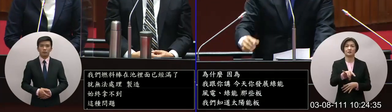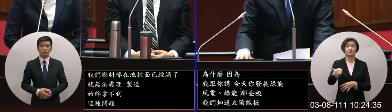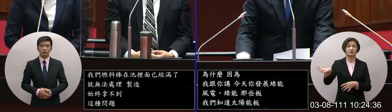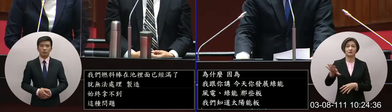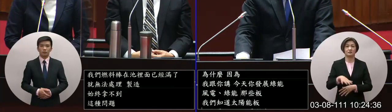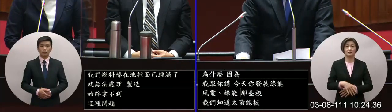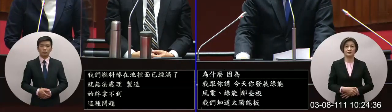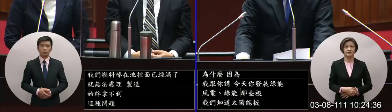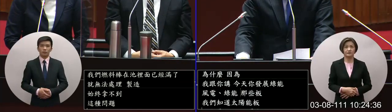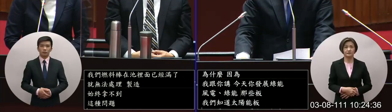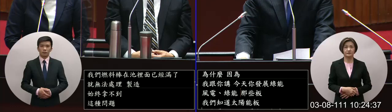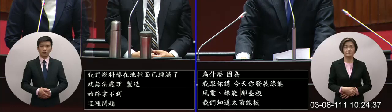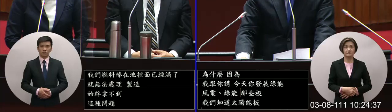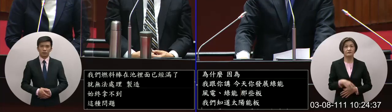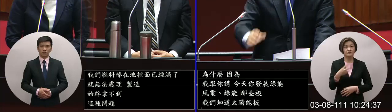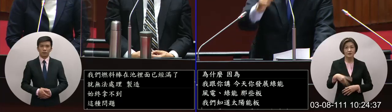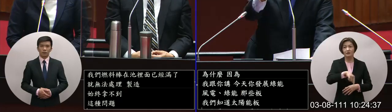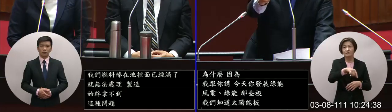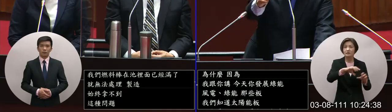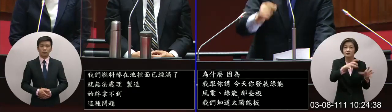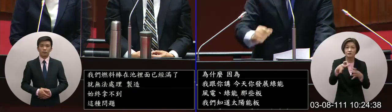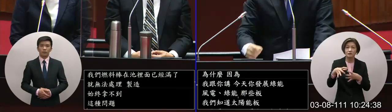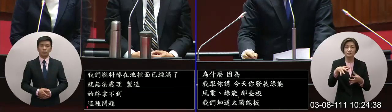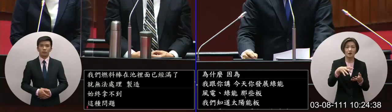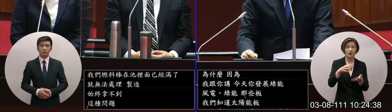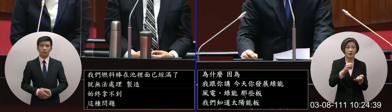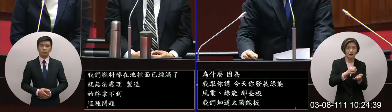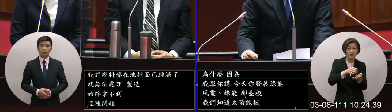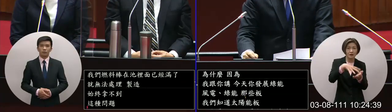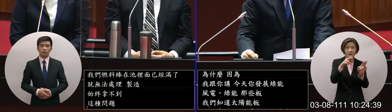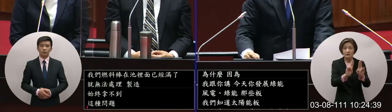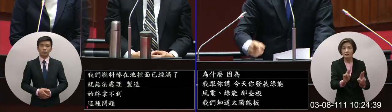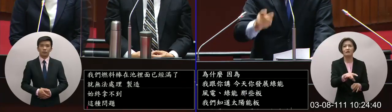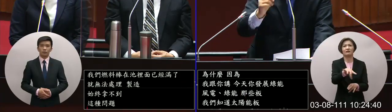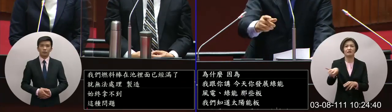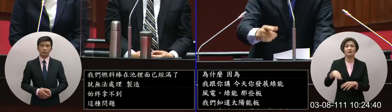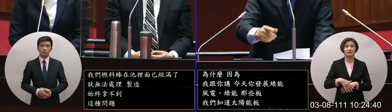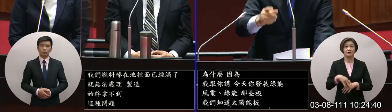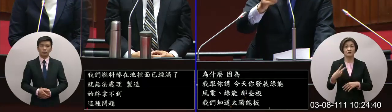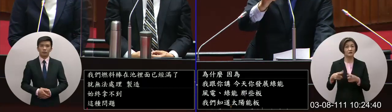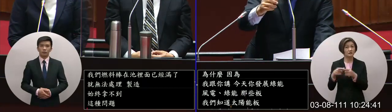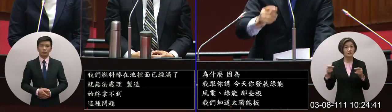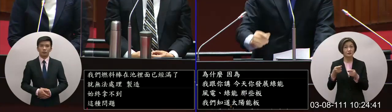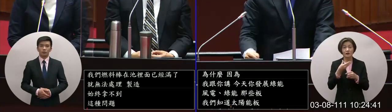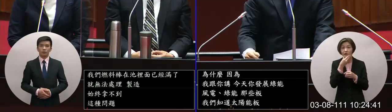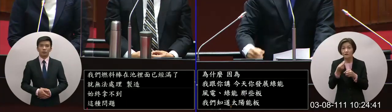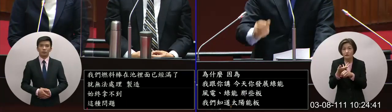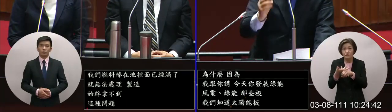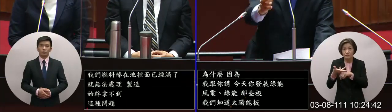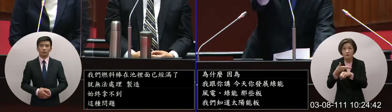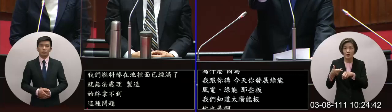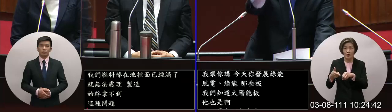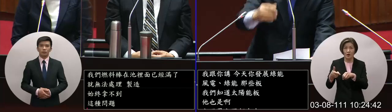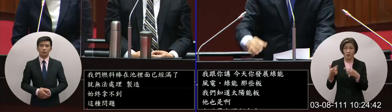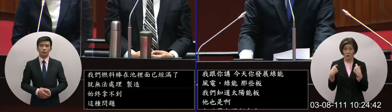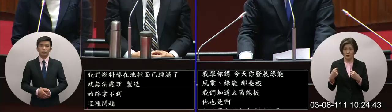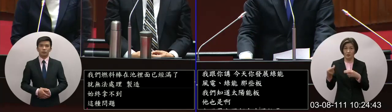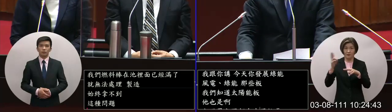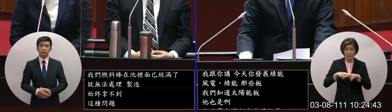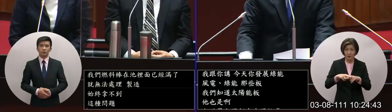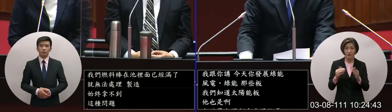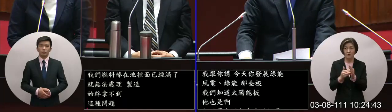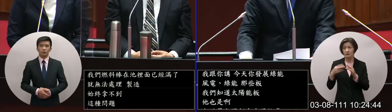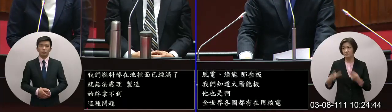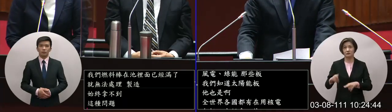有在用核电，包括日本福岛以后，它最后原来关了以后，最后又都重